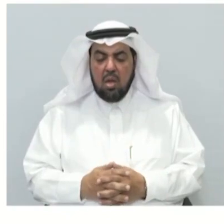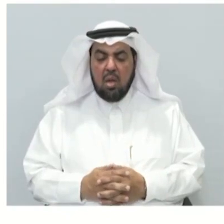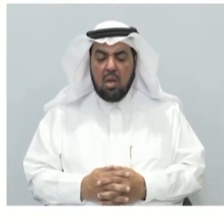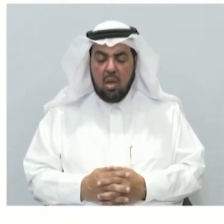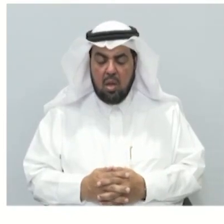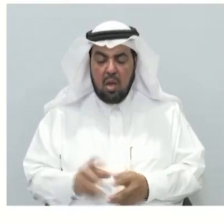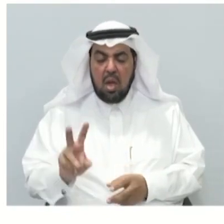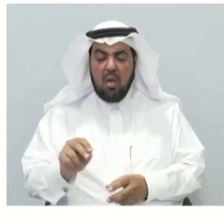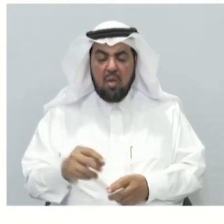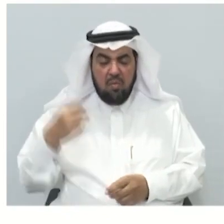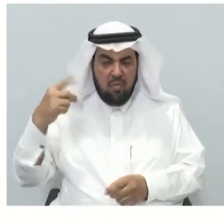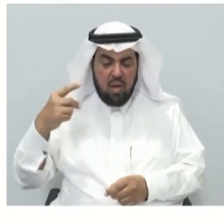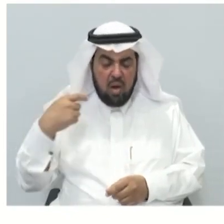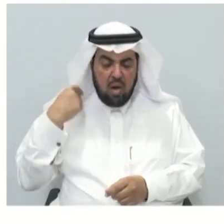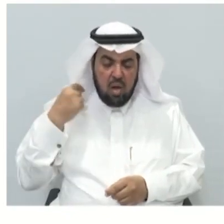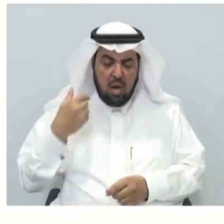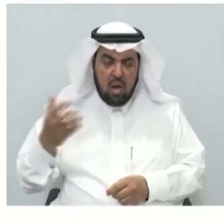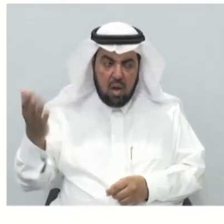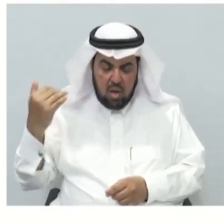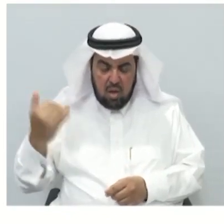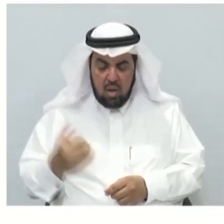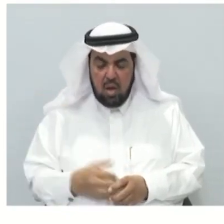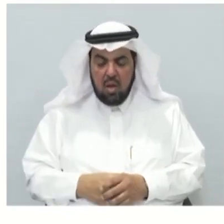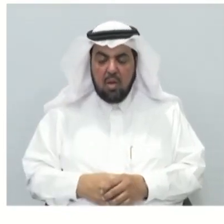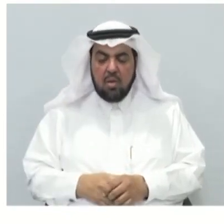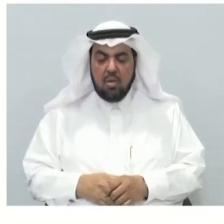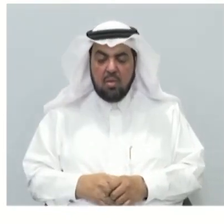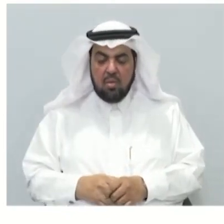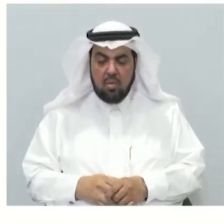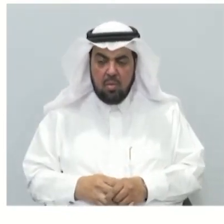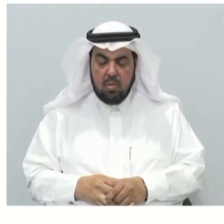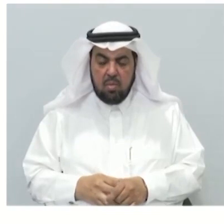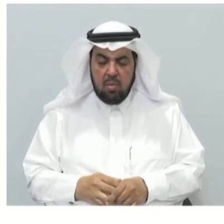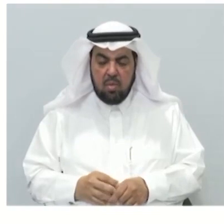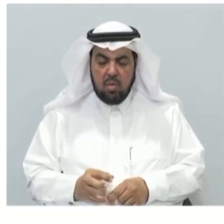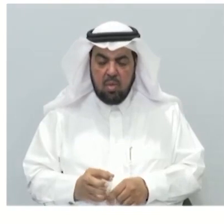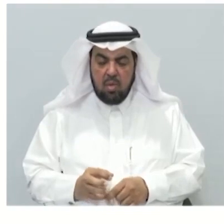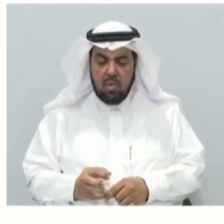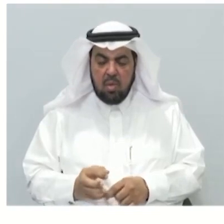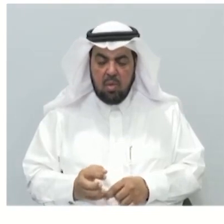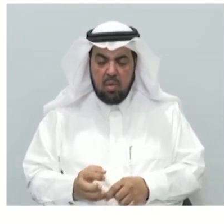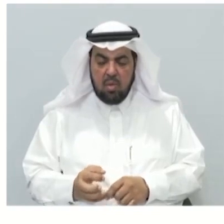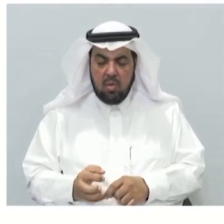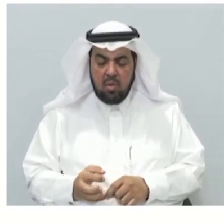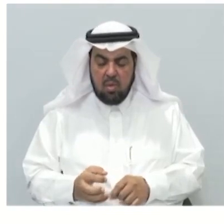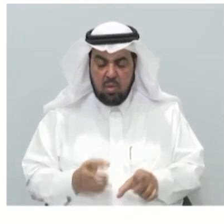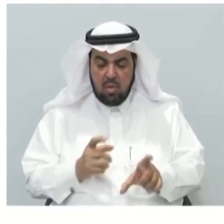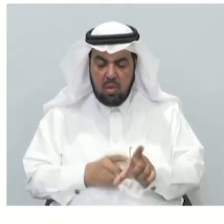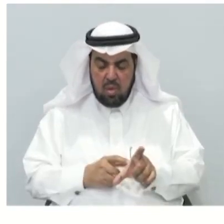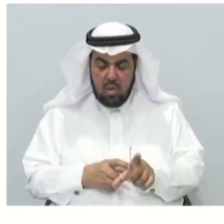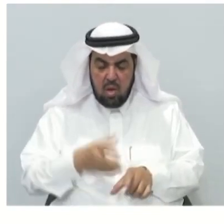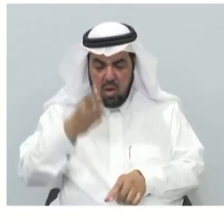معطيك هنا فكره من الفكره اللي اخذنا او من الافكار اللي اخذناها سابقا معطيك المعطيات قاللك ان الضلع ار